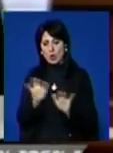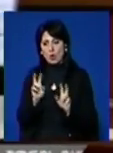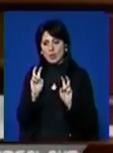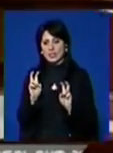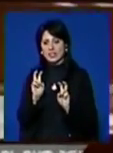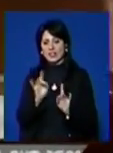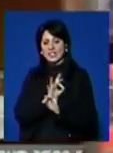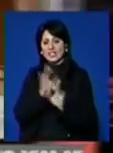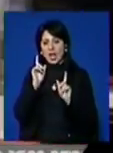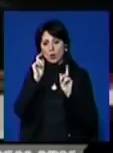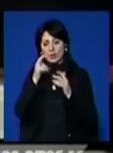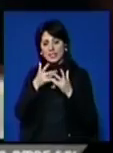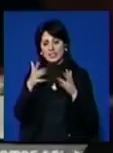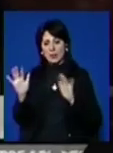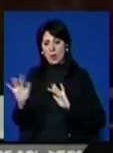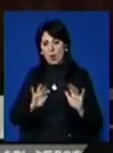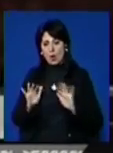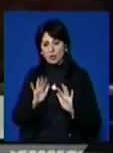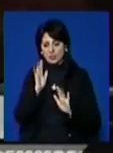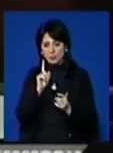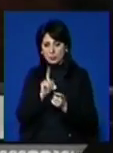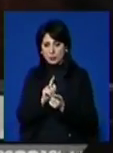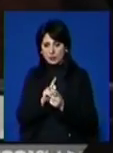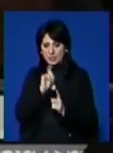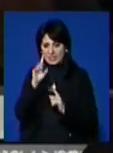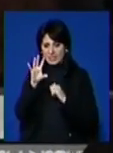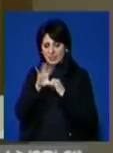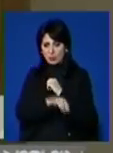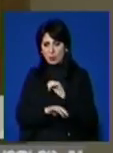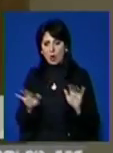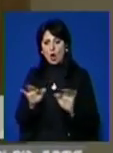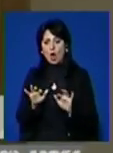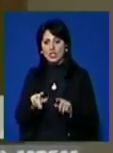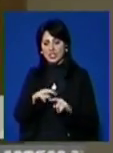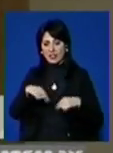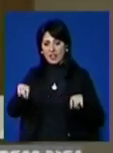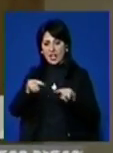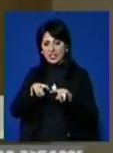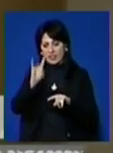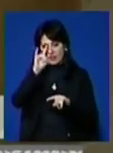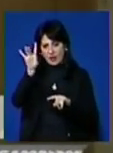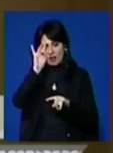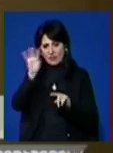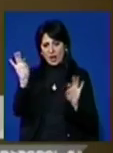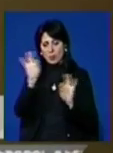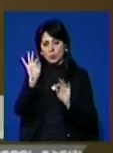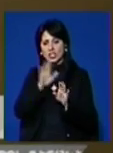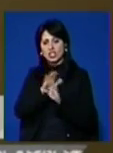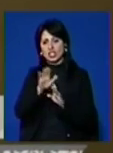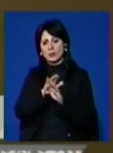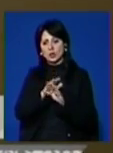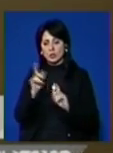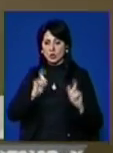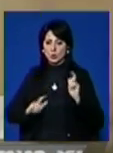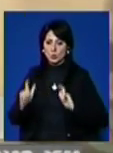კონსერვატორია საიუბილეო წელს სხვადასხვა ღონისძიებებით ხვდება. წლის ბოლომდე კონსერვატორიის დარბაზები ცნობილი მუსიკოს, შემსრულებლებისა